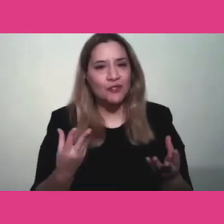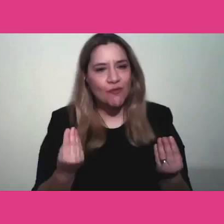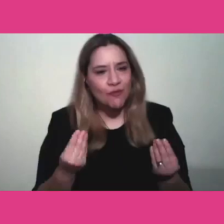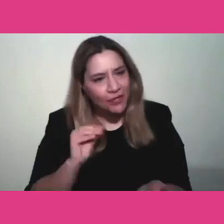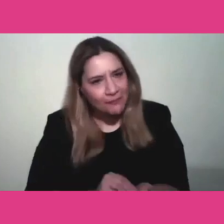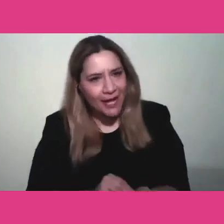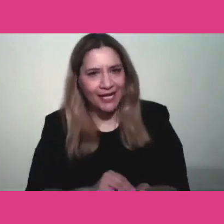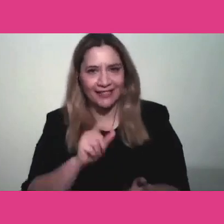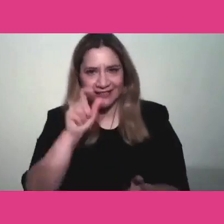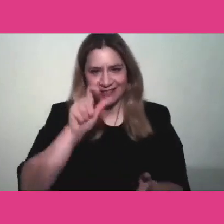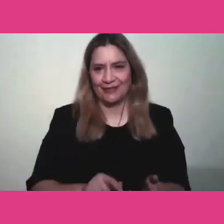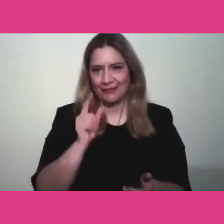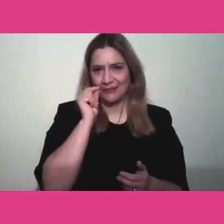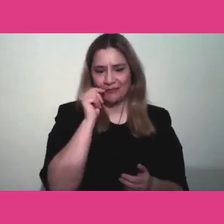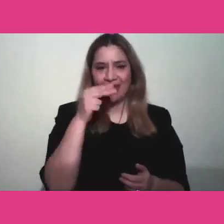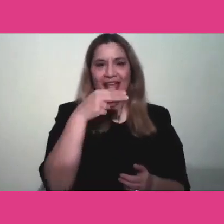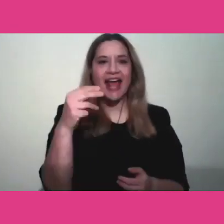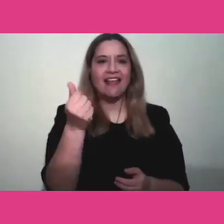Θάνο.